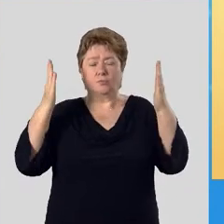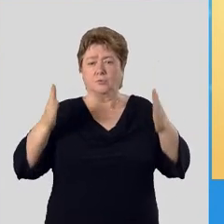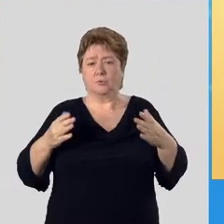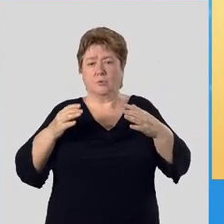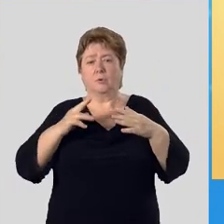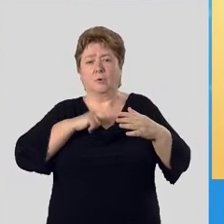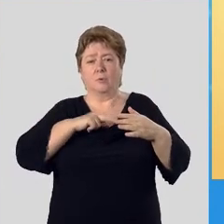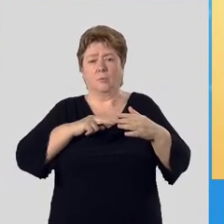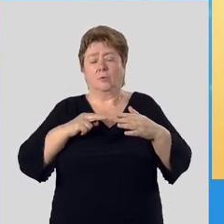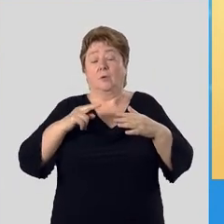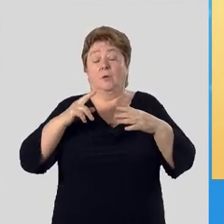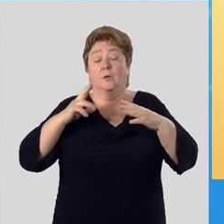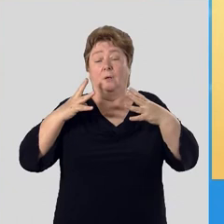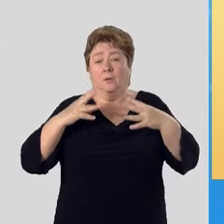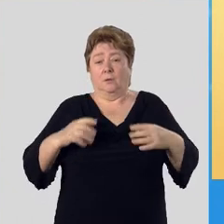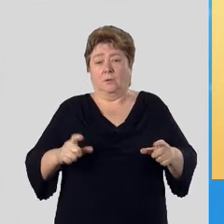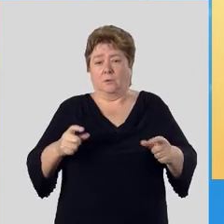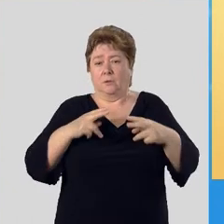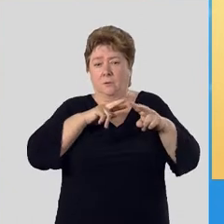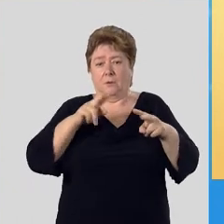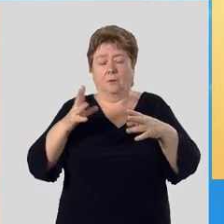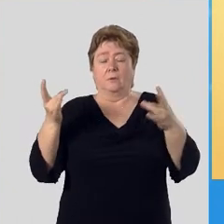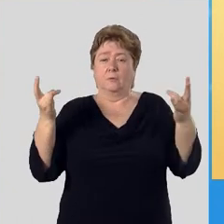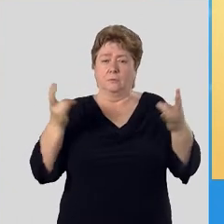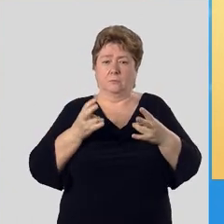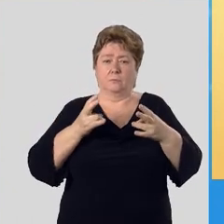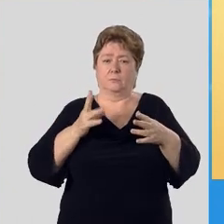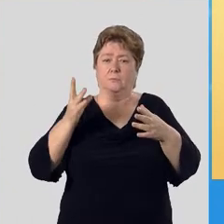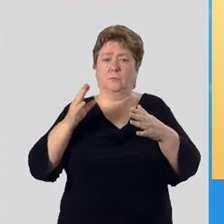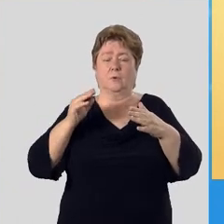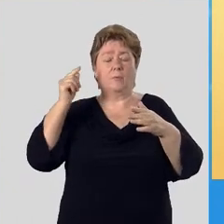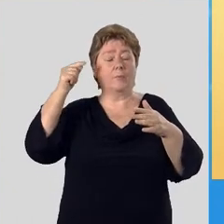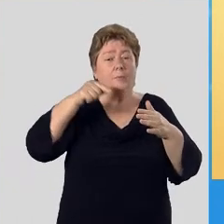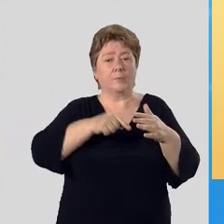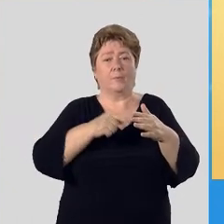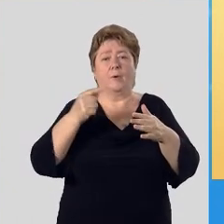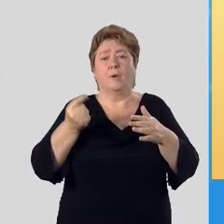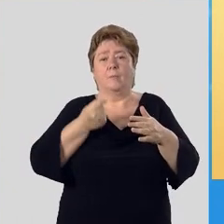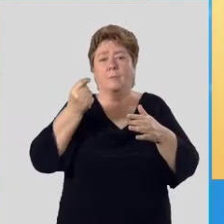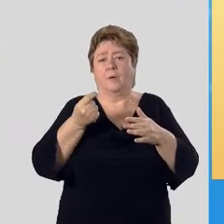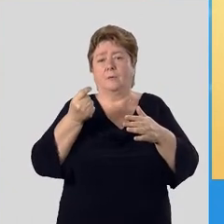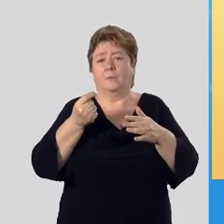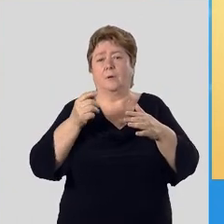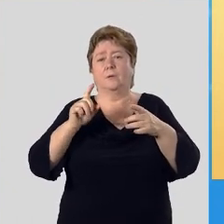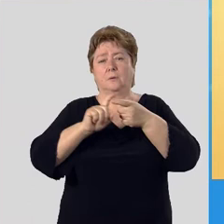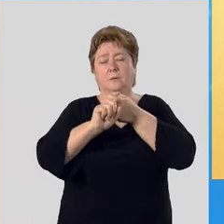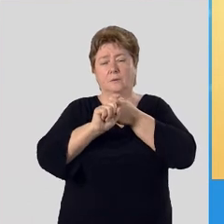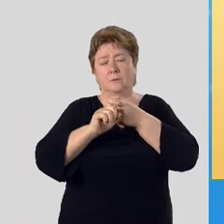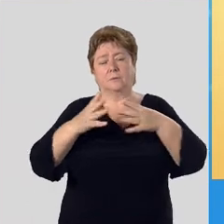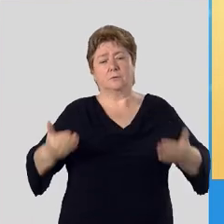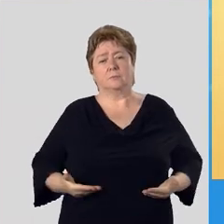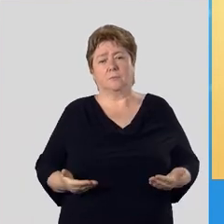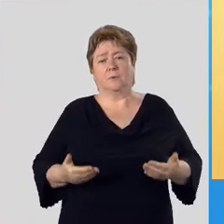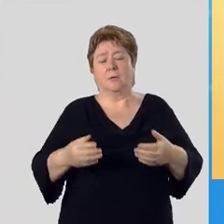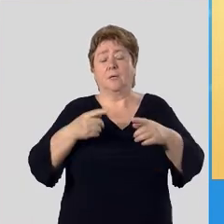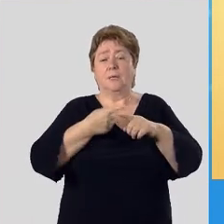организации человека мы ни рассматривали, неизбежно приходим к молекулярным органическим соединениям. С